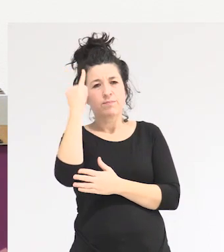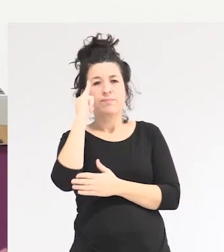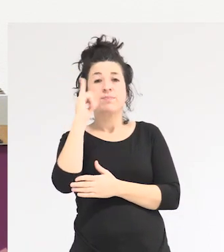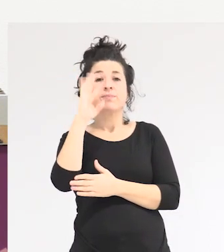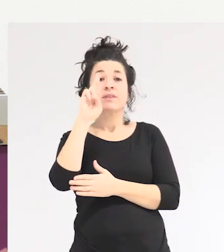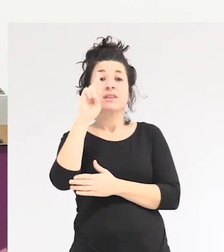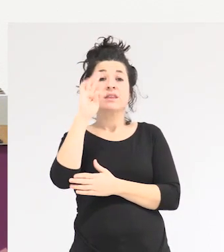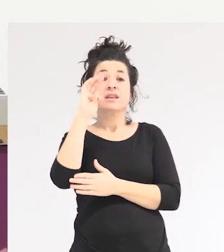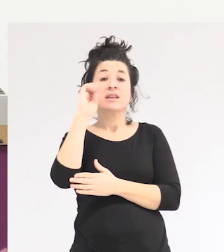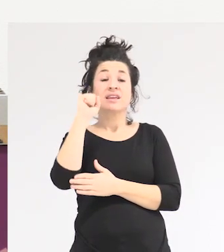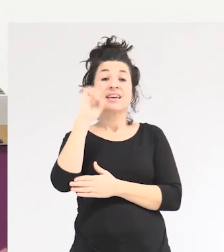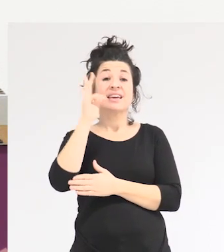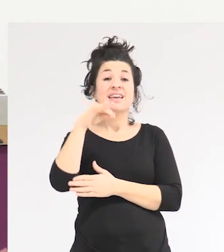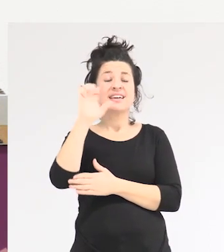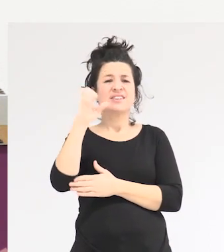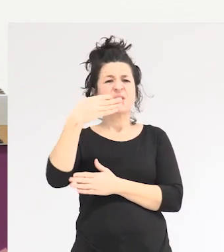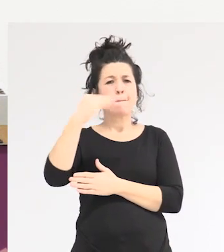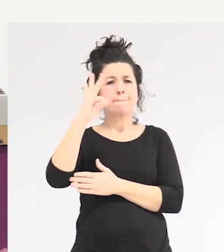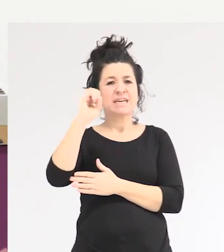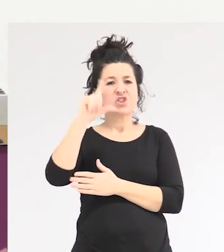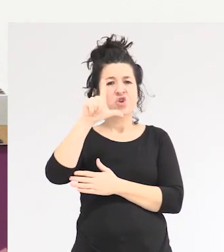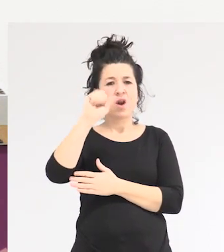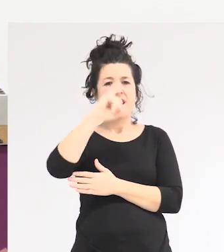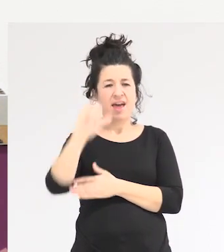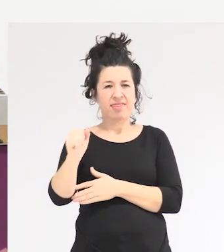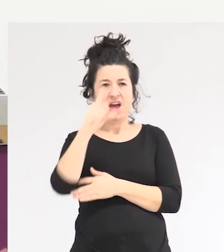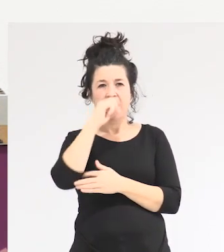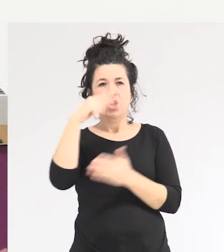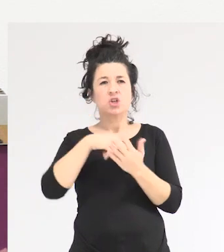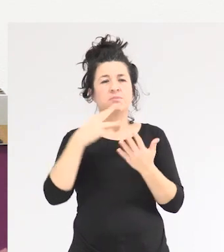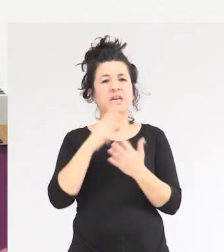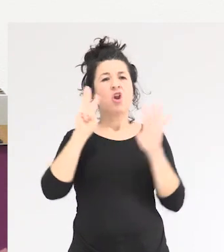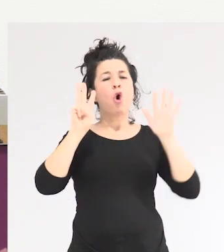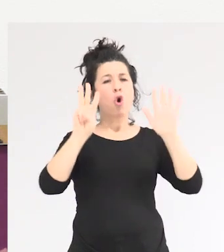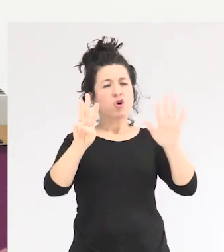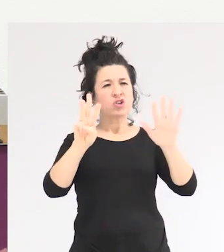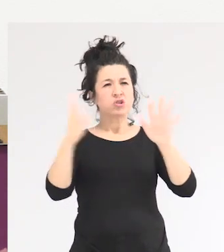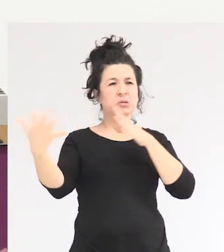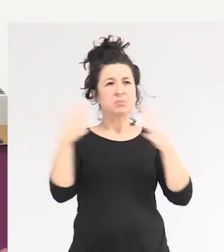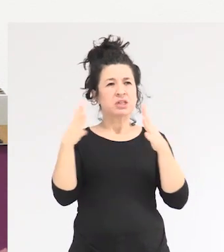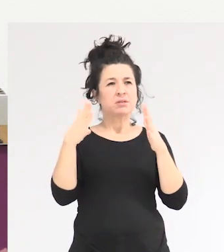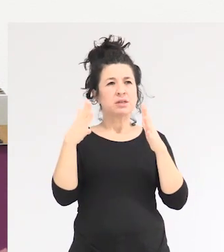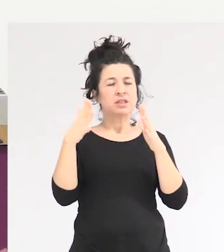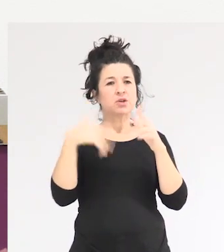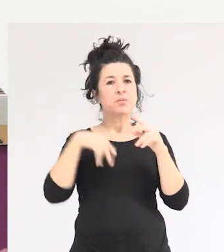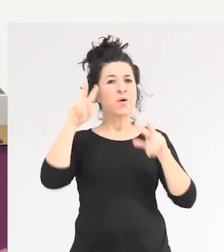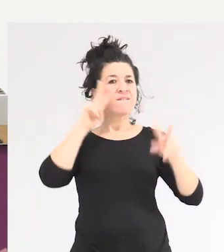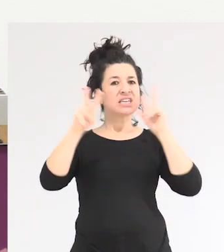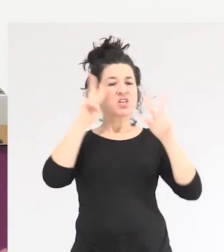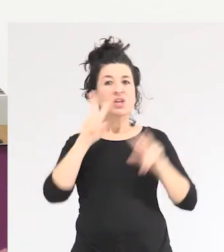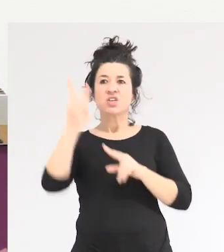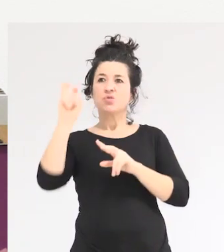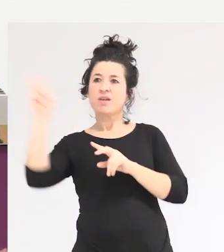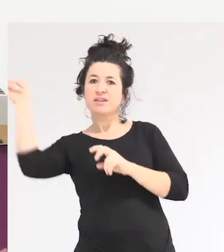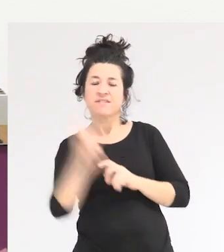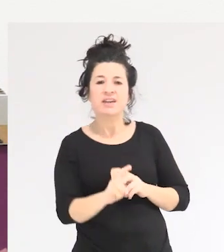Iratxe Betolazak 2008an edo hitz egin zuela Begirada Berriak Euskal Narrazio Gintzan heldu zirela.